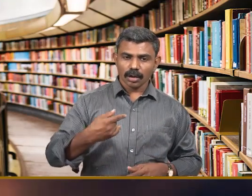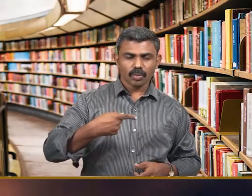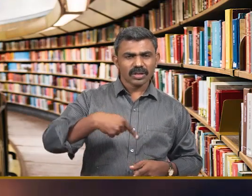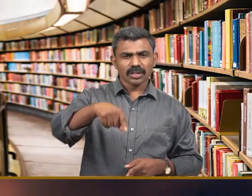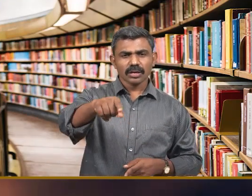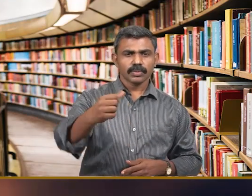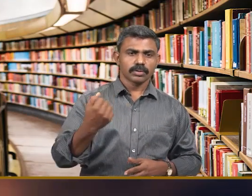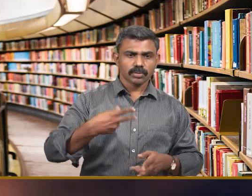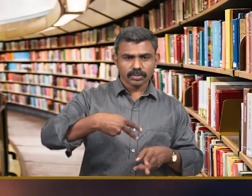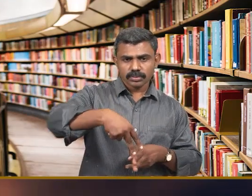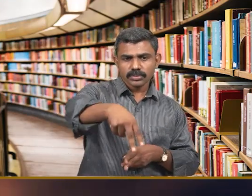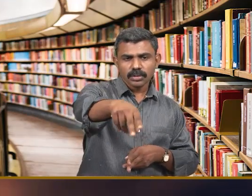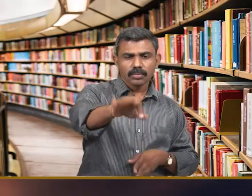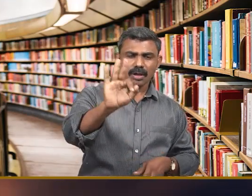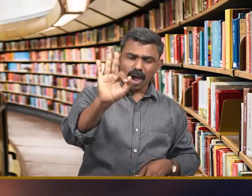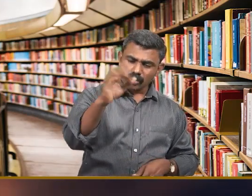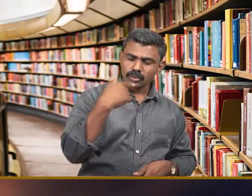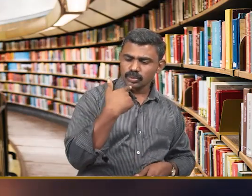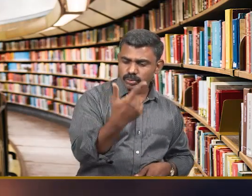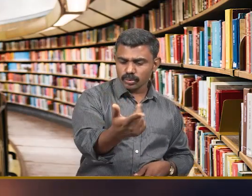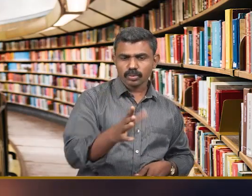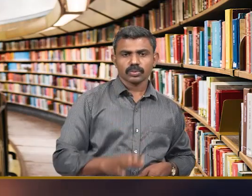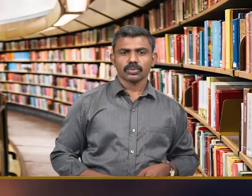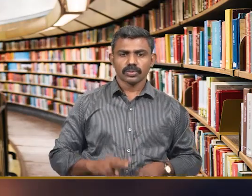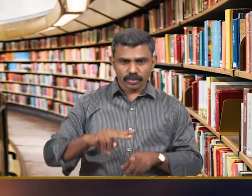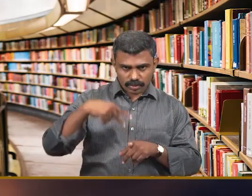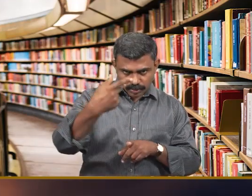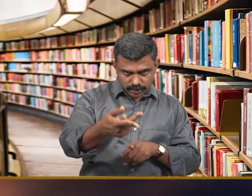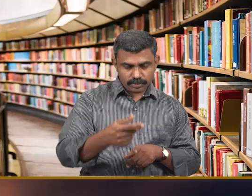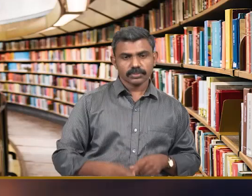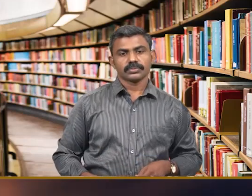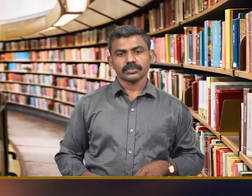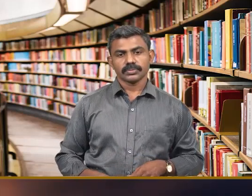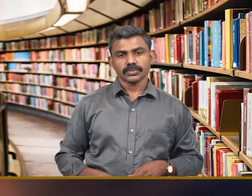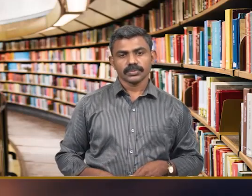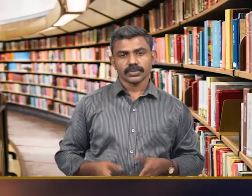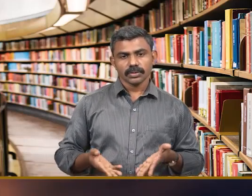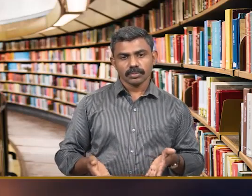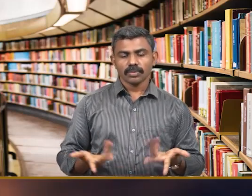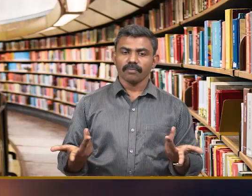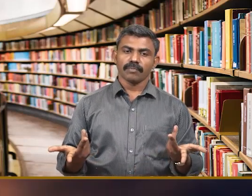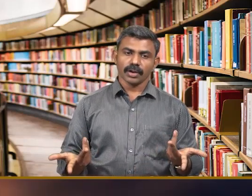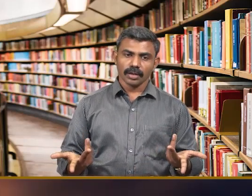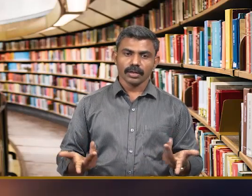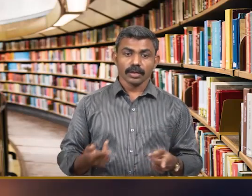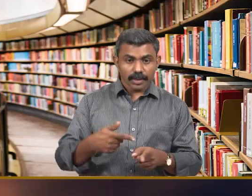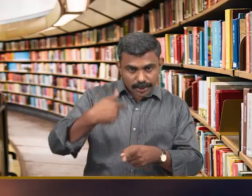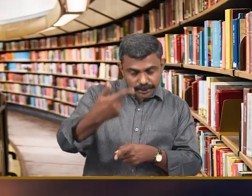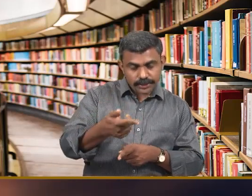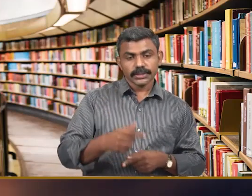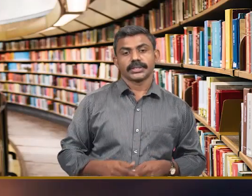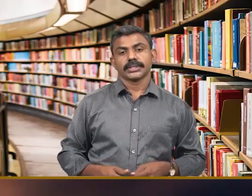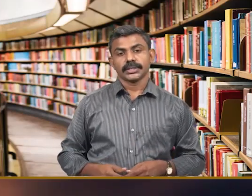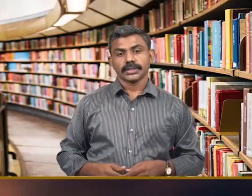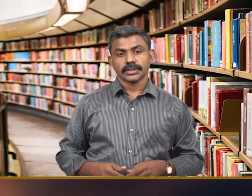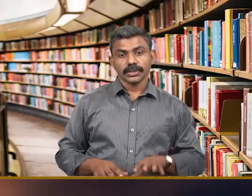செயல்பாடு அப்படிங்கிறதான் நம்ம சொல்லணும், கண்டிப்பாக அது தெரிஞ்சாகணும். சரிங்க, அடுத்து என்ன பண்ணான்னா இதோட அவர் வந்து முசோலினி விடலை. அதுக்கப்புறம் என்ன பண்ணுறாங்கன்னா இவ்வளோ